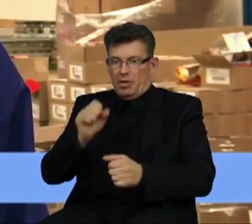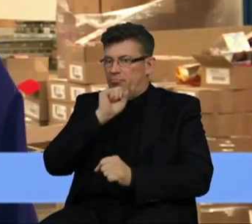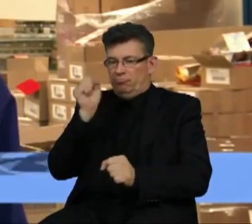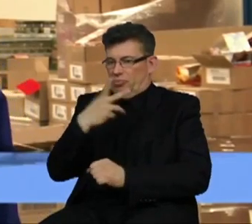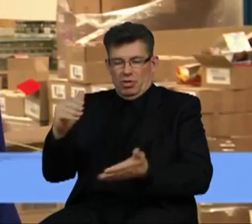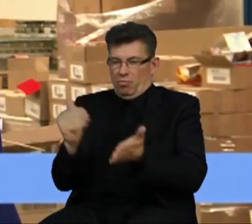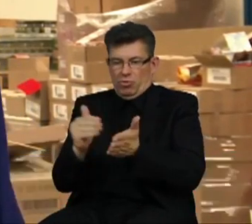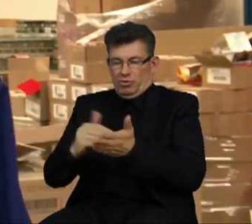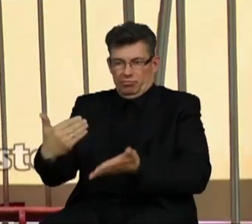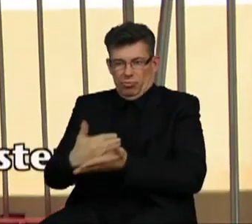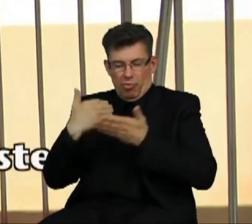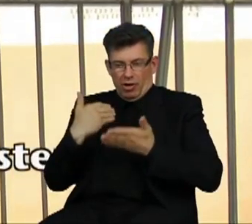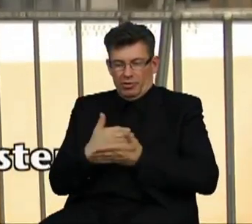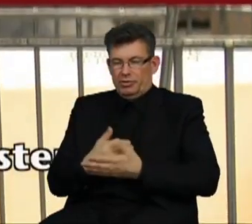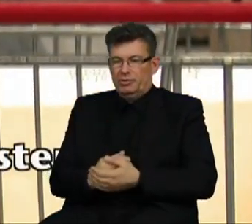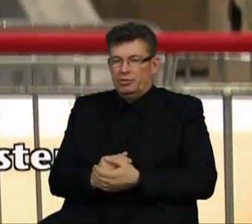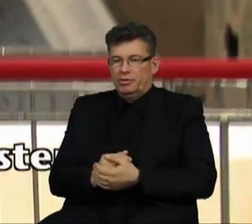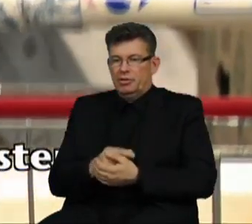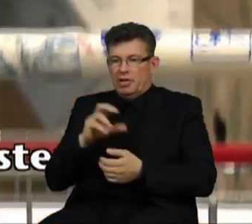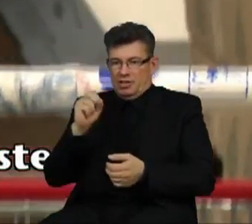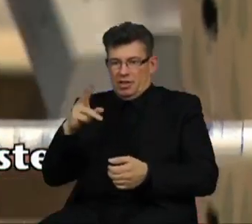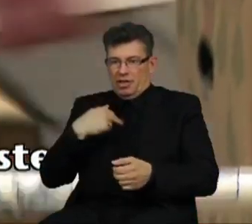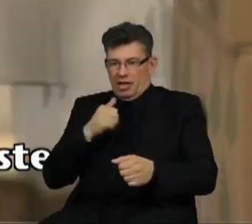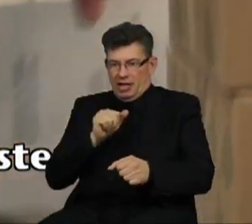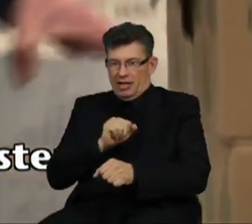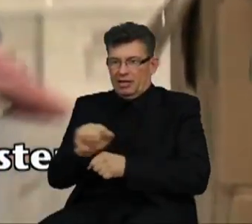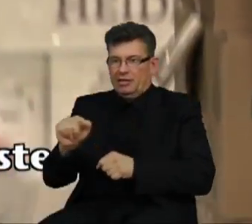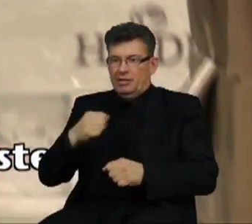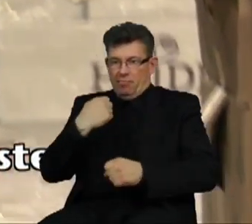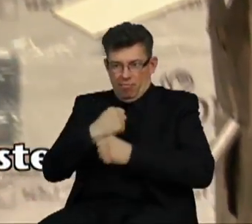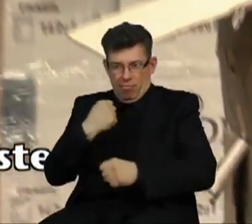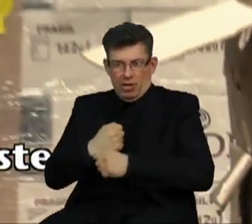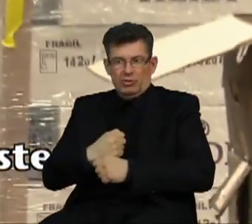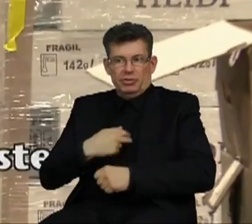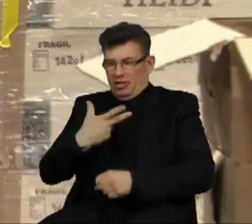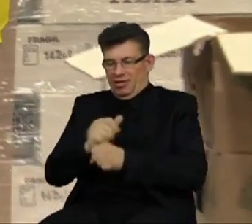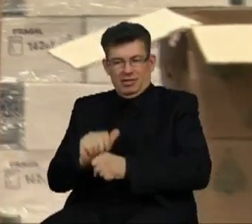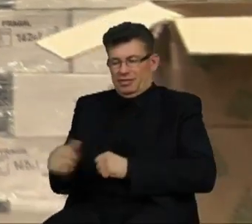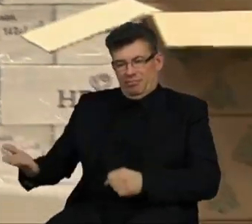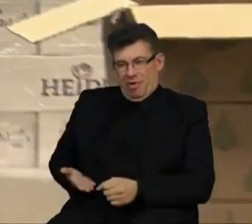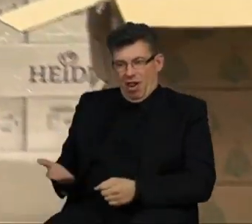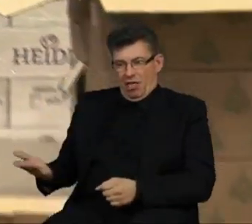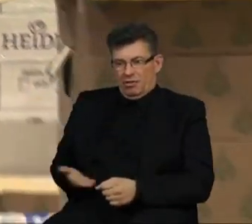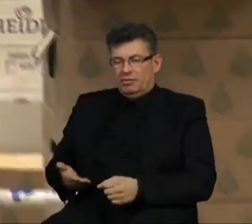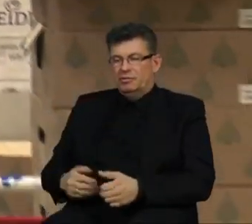trzeba pomóc. I tak jestem pracowity, a nie jestem len.